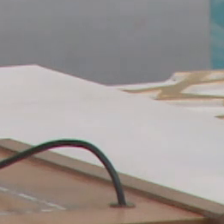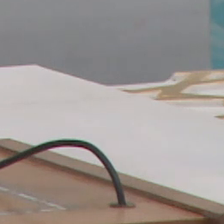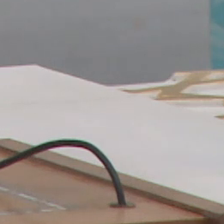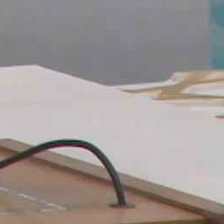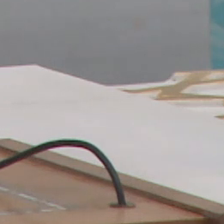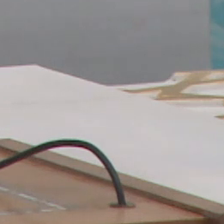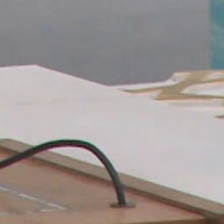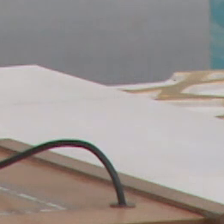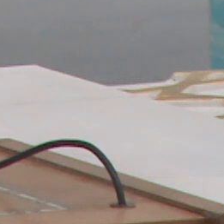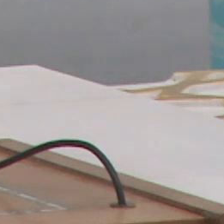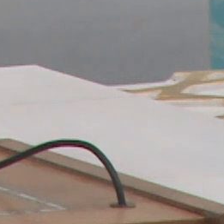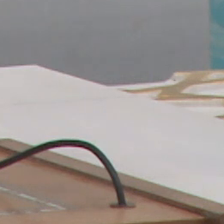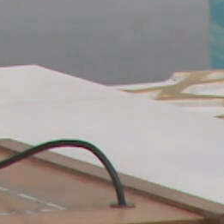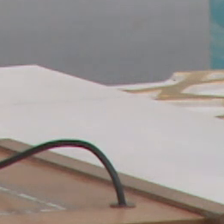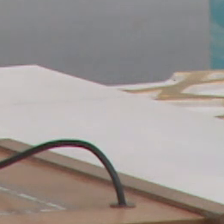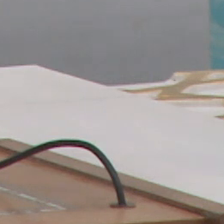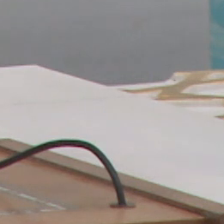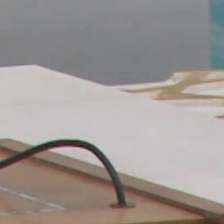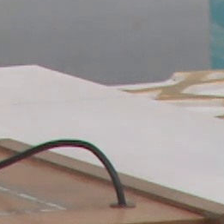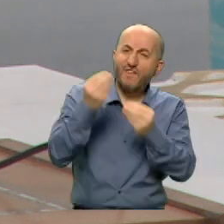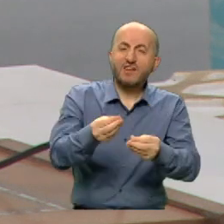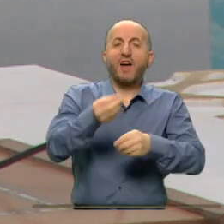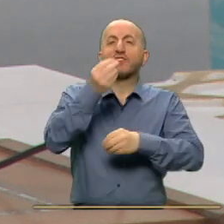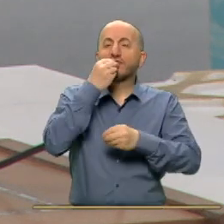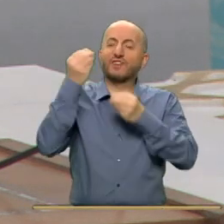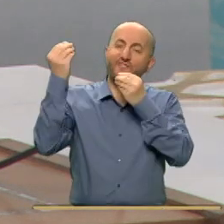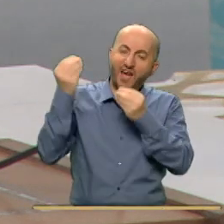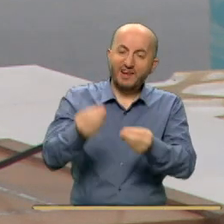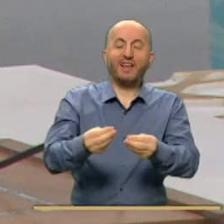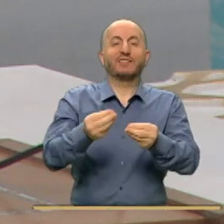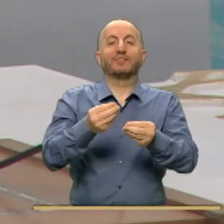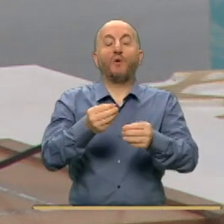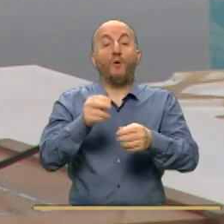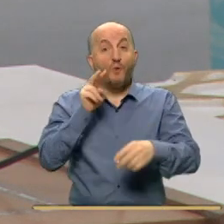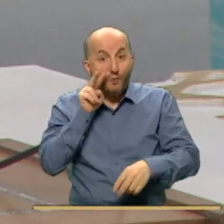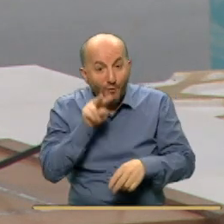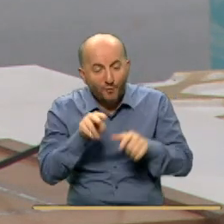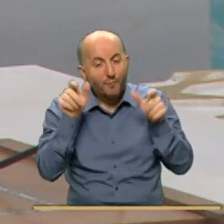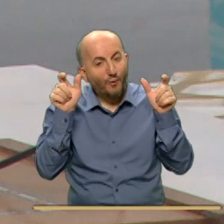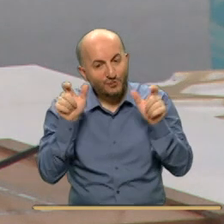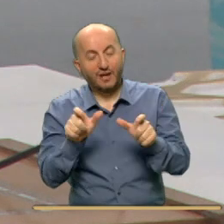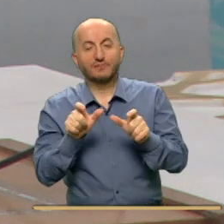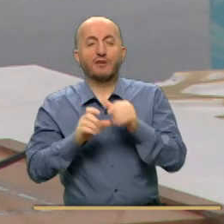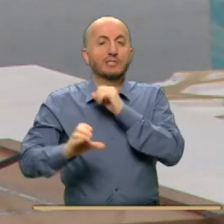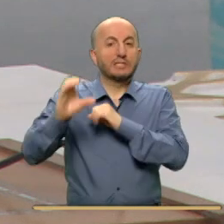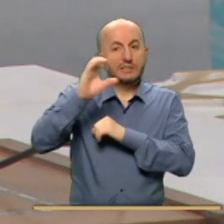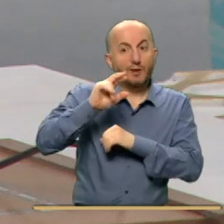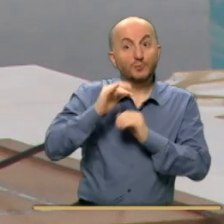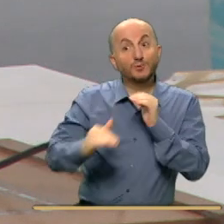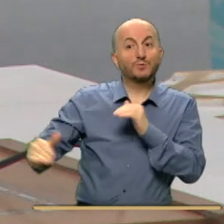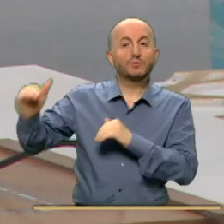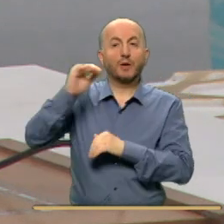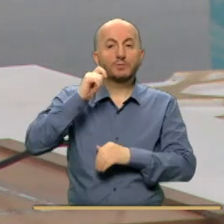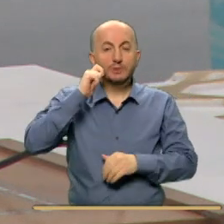Bizleri yoktan yaratan, yaşatan, rızık veren, görüp gözeten, İslam gibi yüce bir